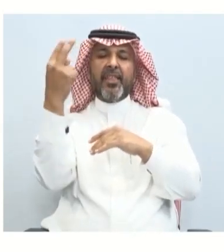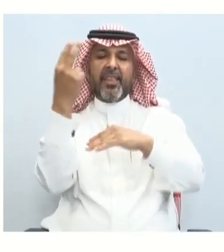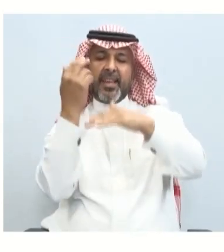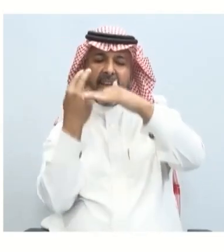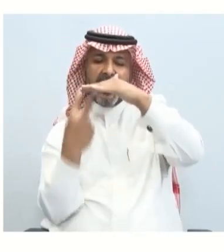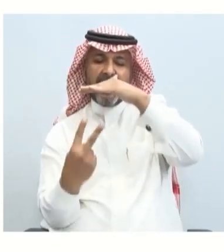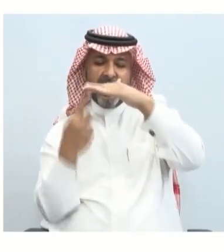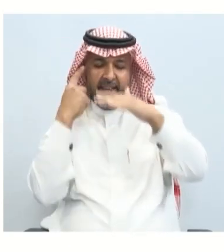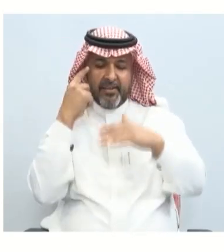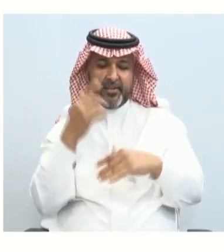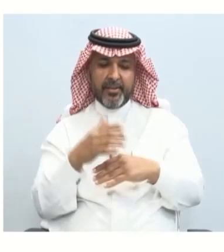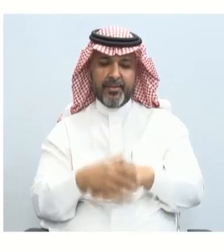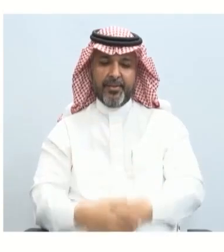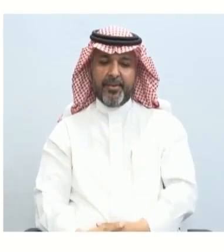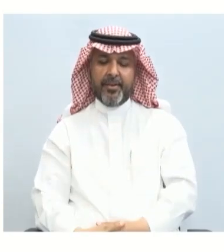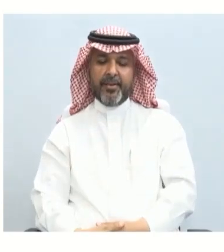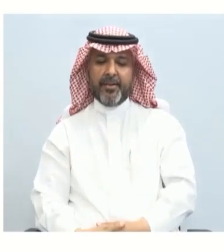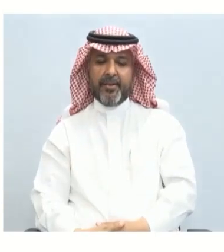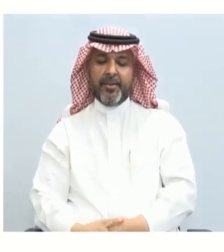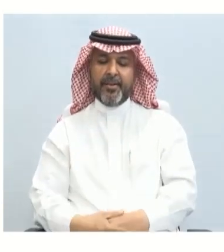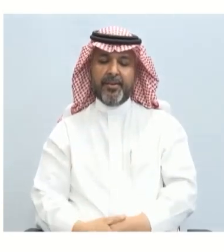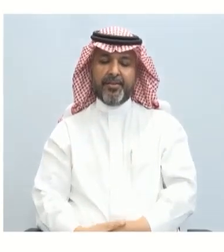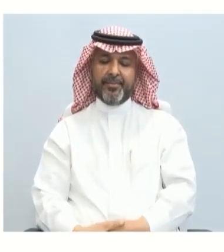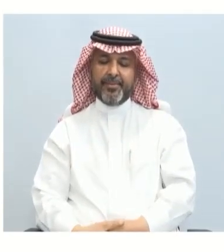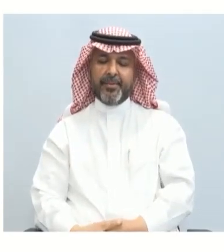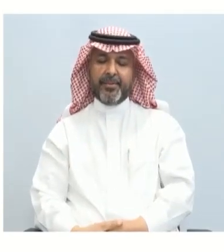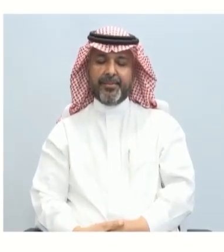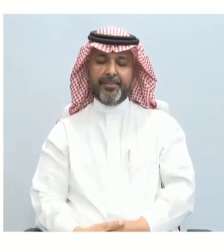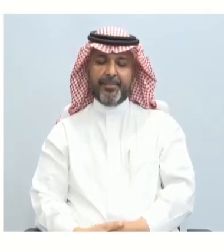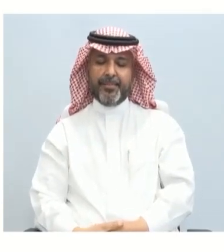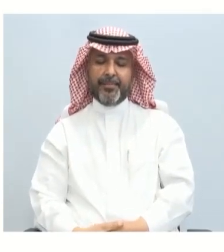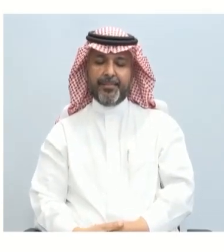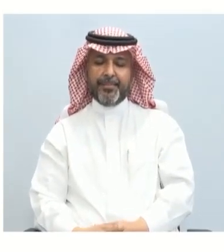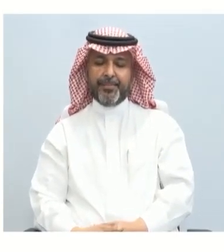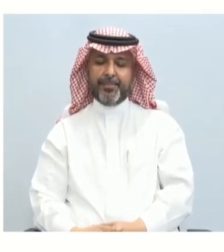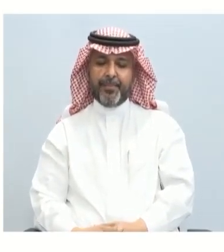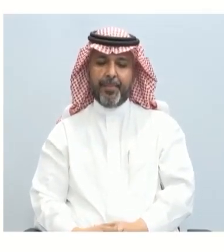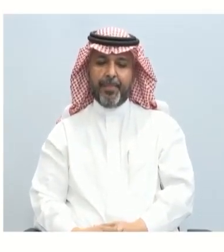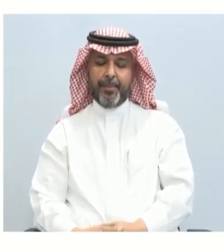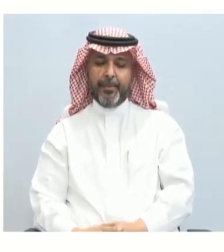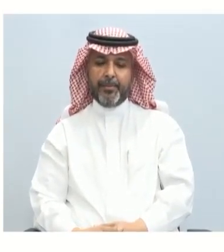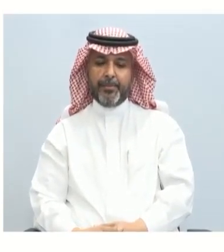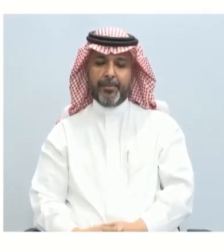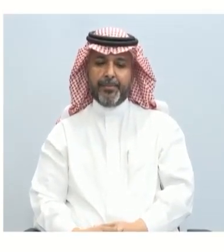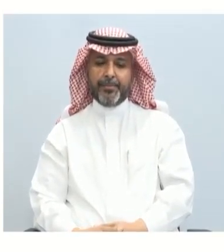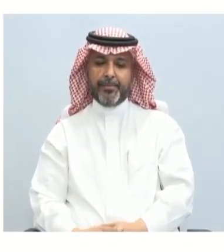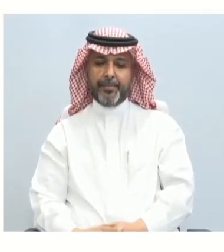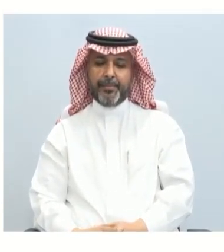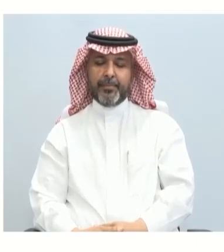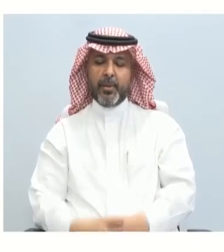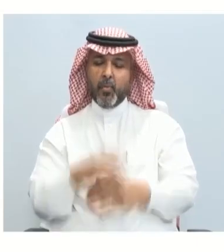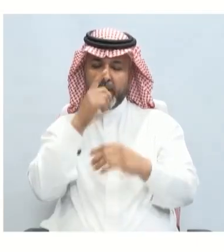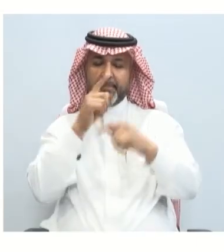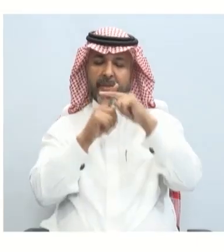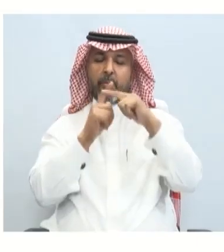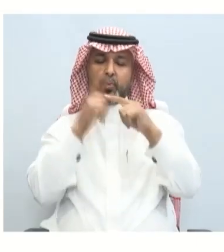تكون هنا موجوده في المنتصف ما بين الساين والكوساين وبالتالي يكون جذر 2 على 2 والساين في الربع الثاني يكون